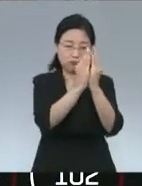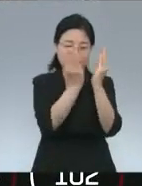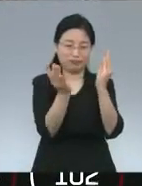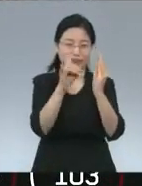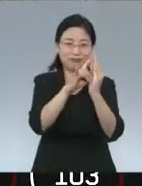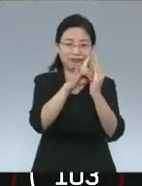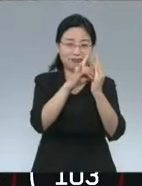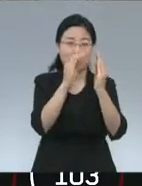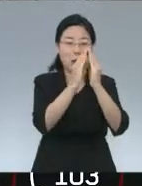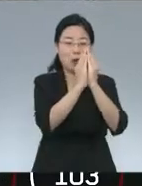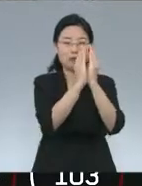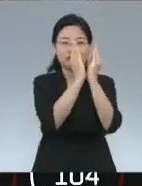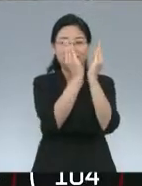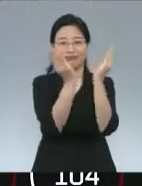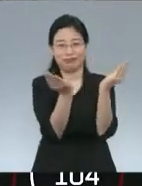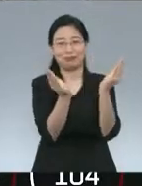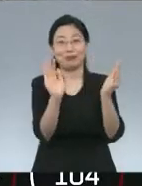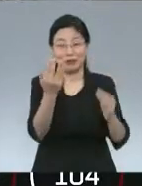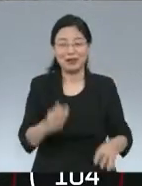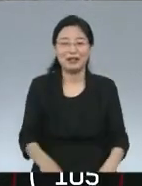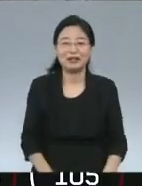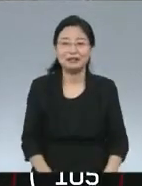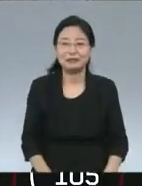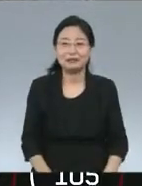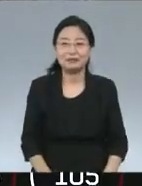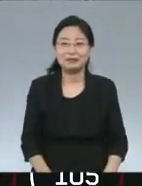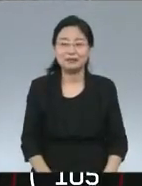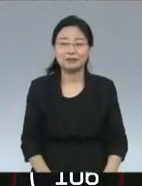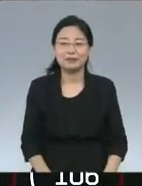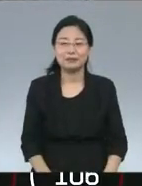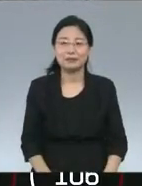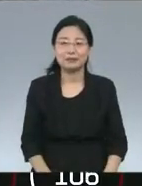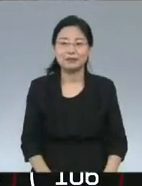Ein Test zur Wiedergabe des Songs Dynamite der